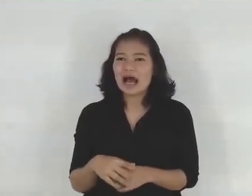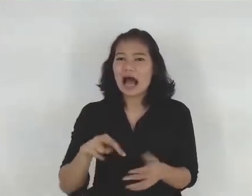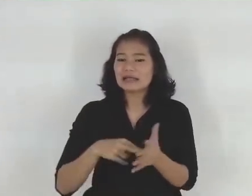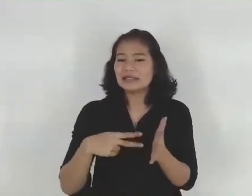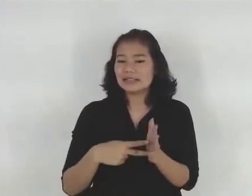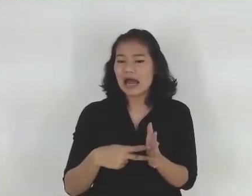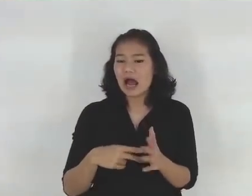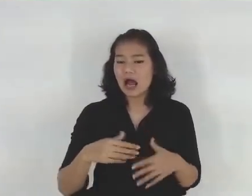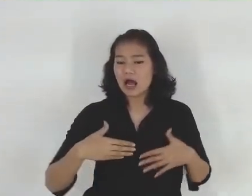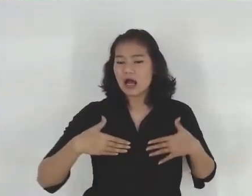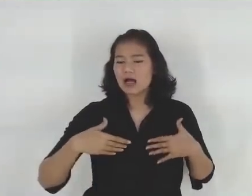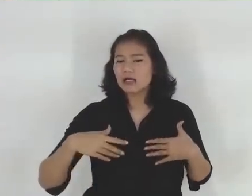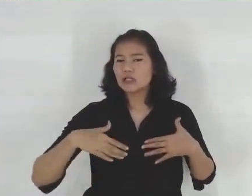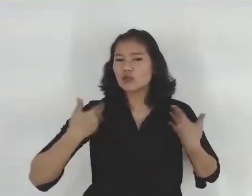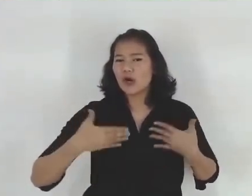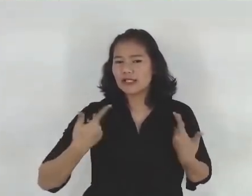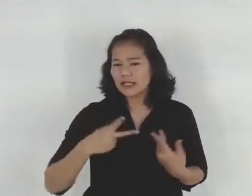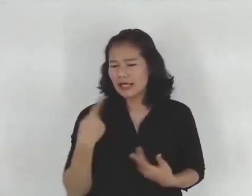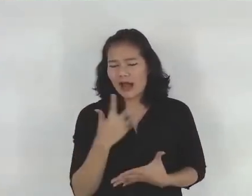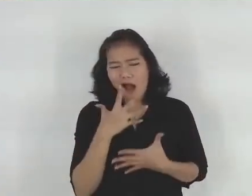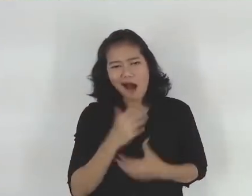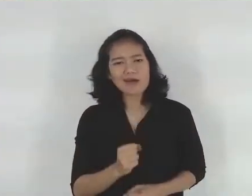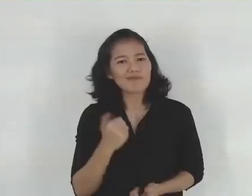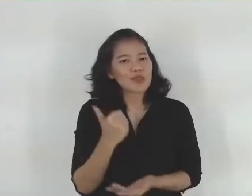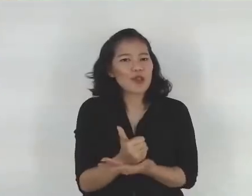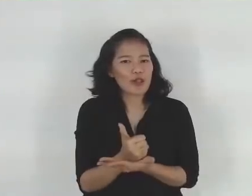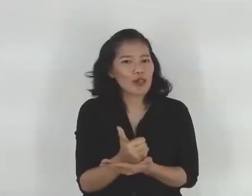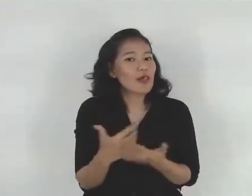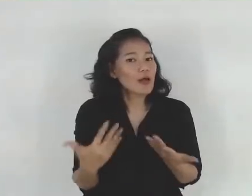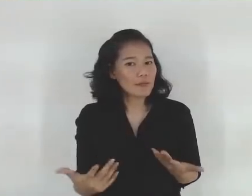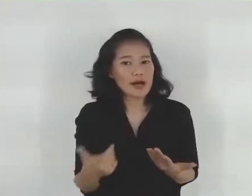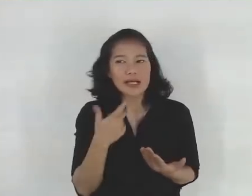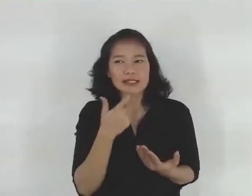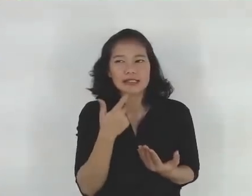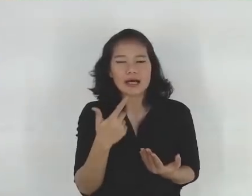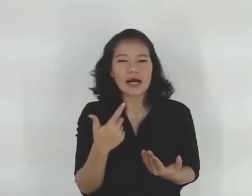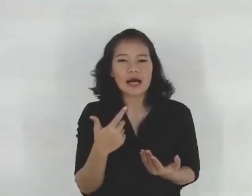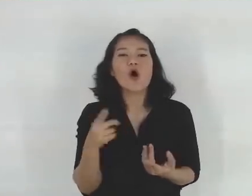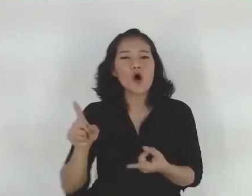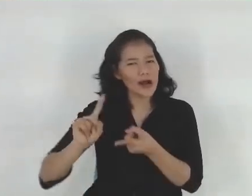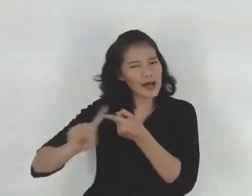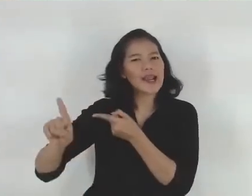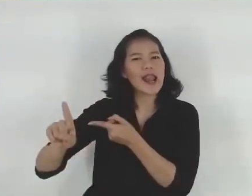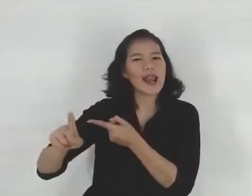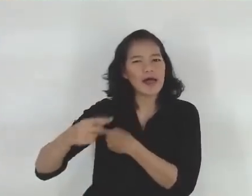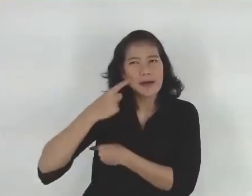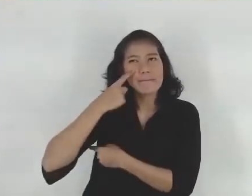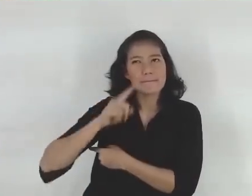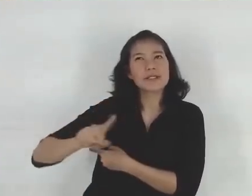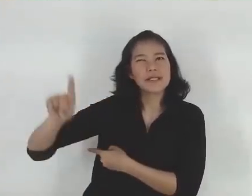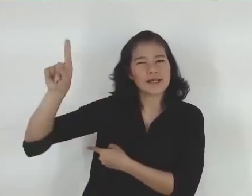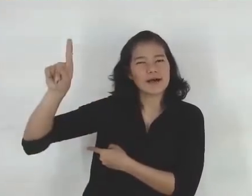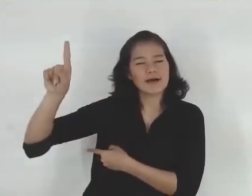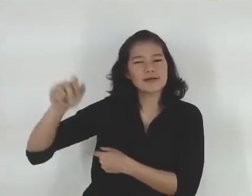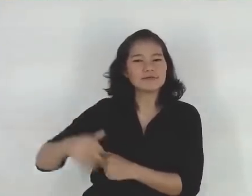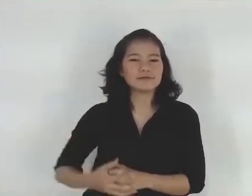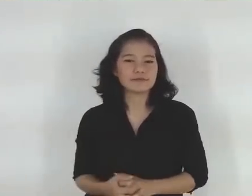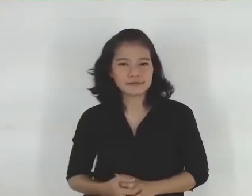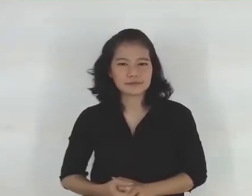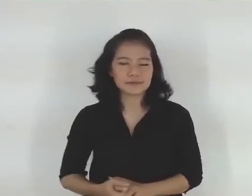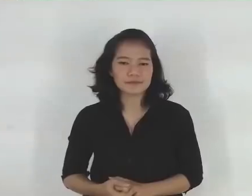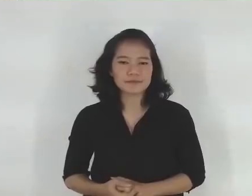sukacita pengharapan kita yaitu pengenalan dan percaya kita